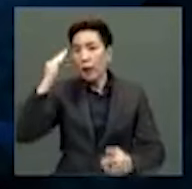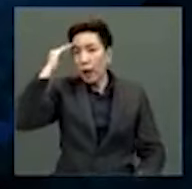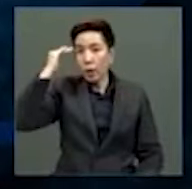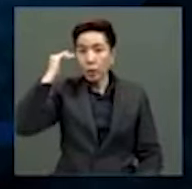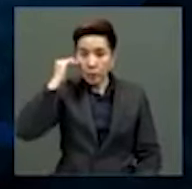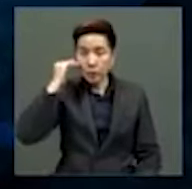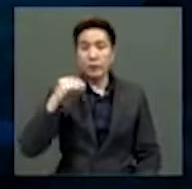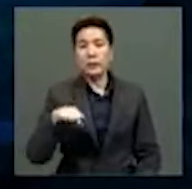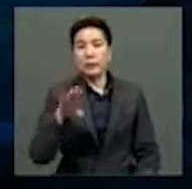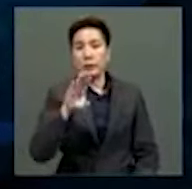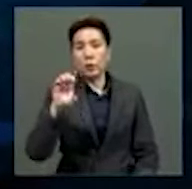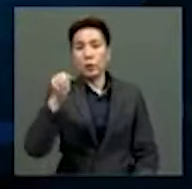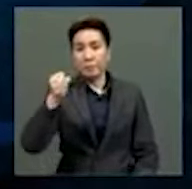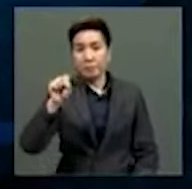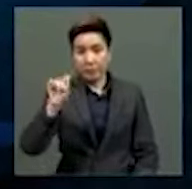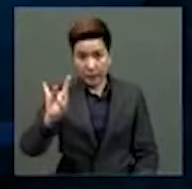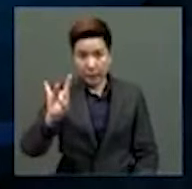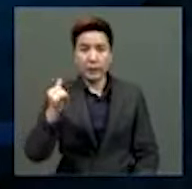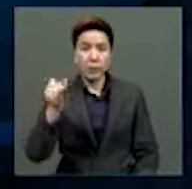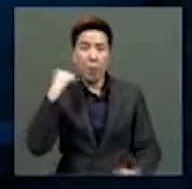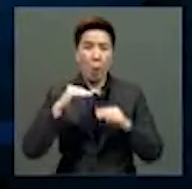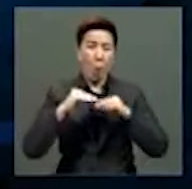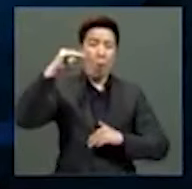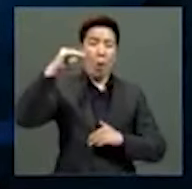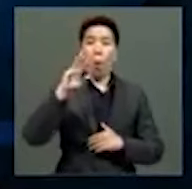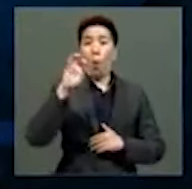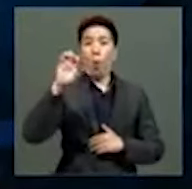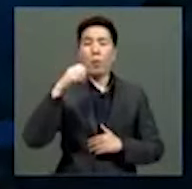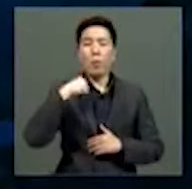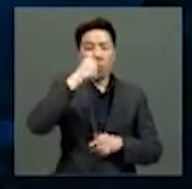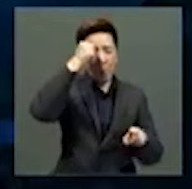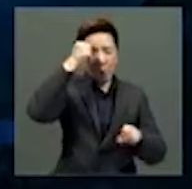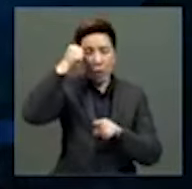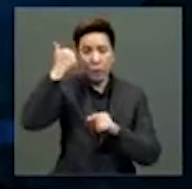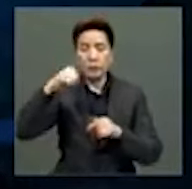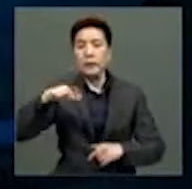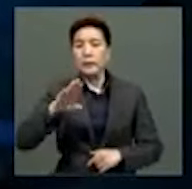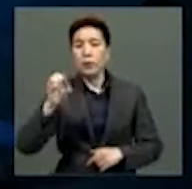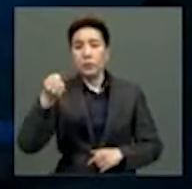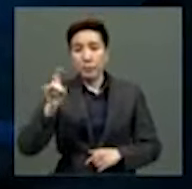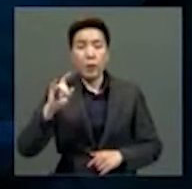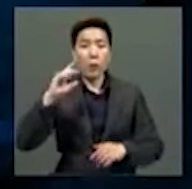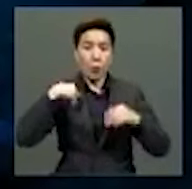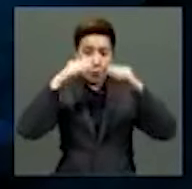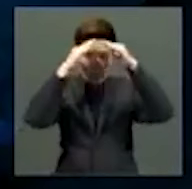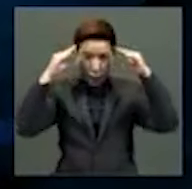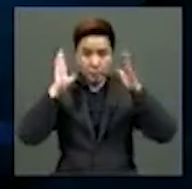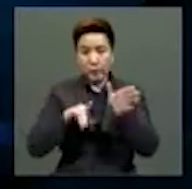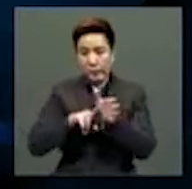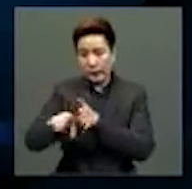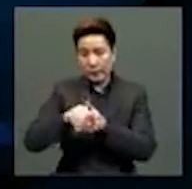ต้ในวันนี้418จากที่ขึ้นไปถึง600กว่าหลายวันนะคะเวียดนามยังรายงาน15ราย